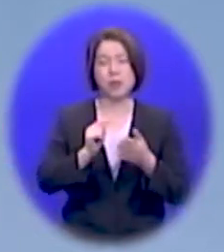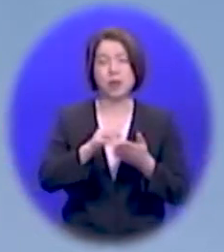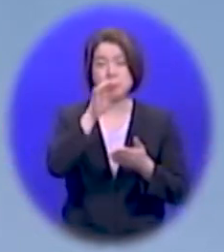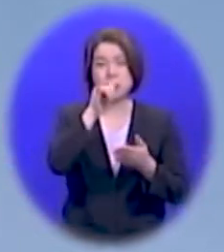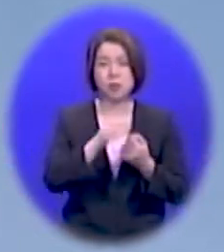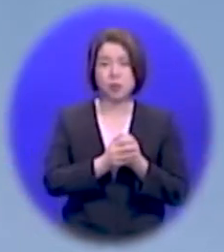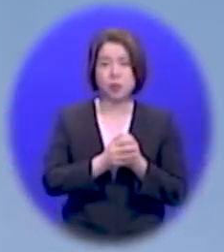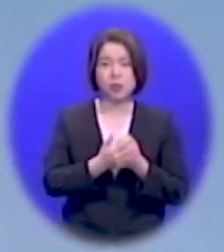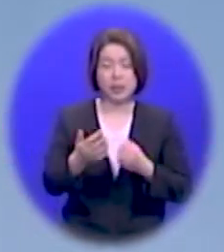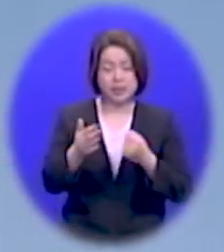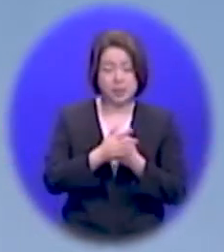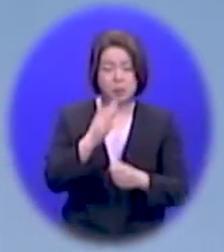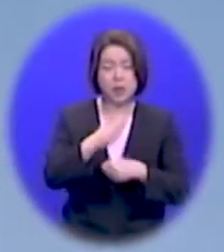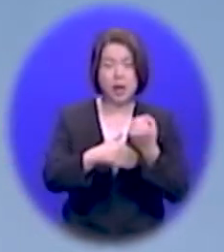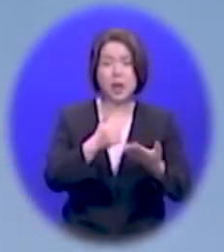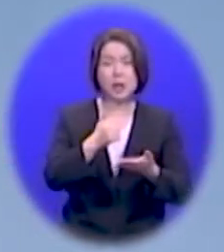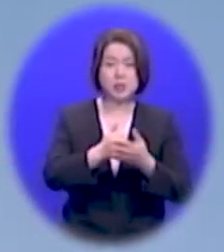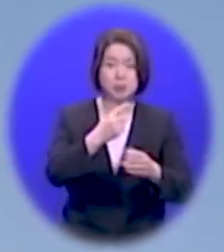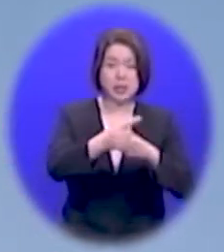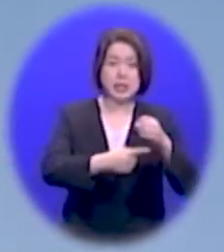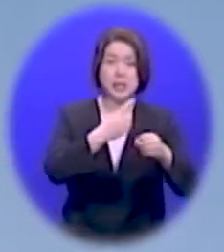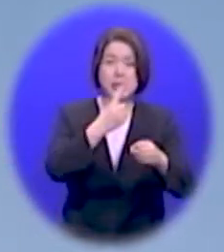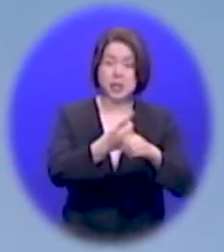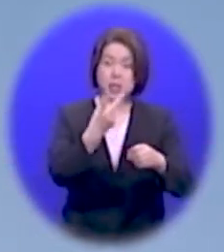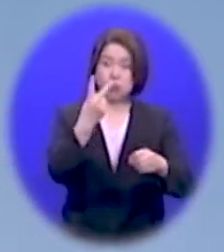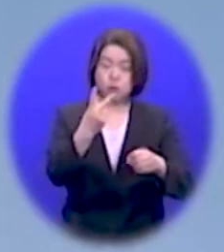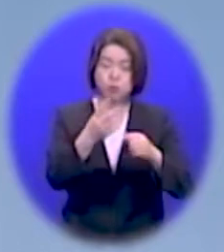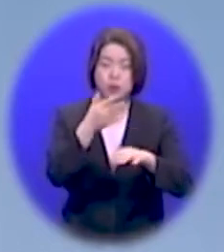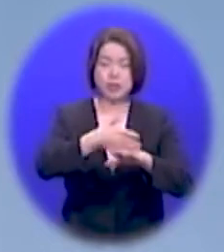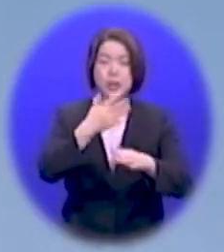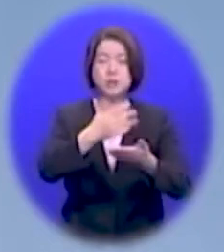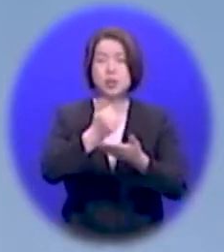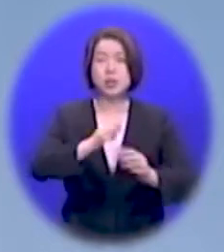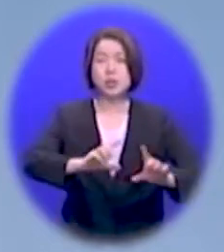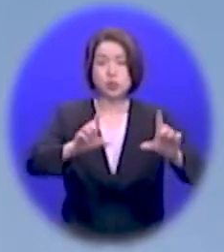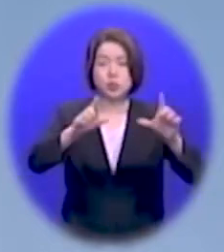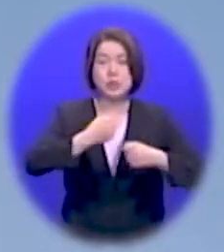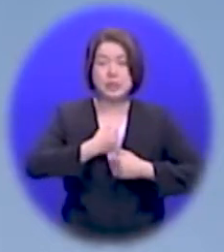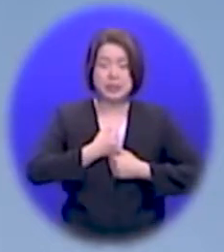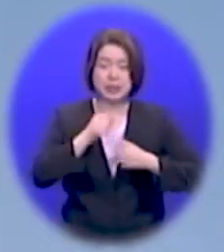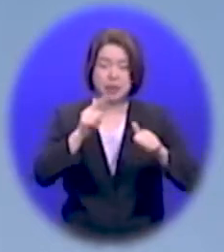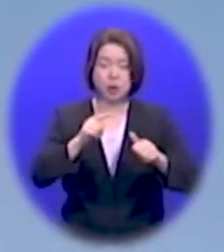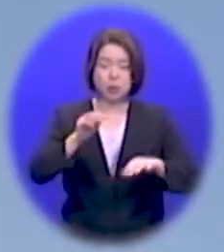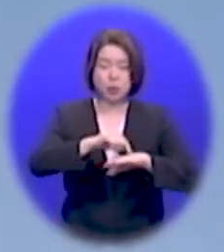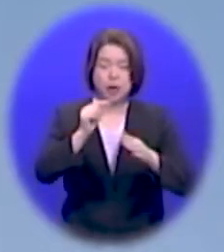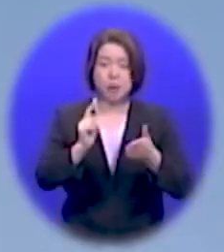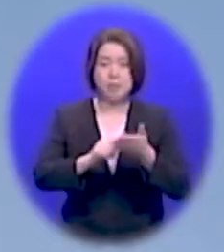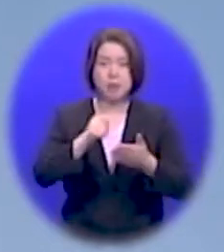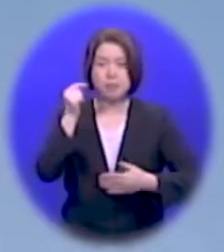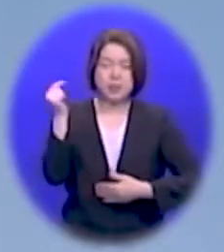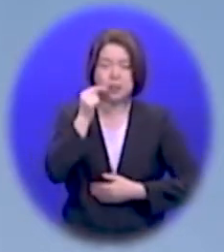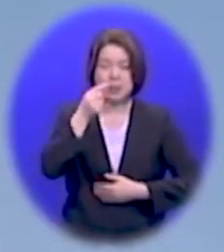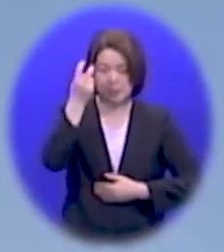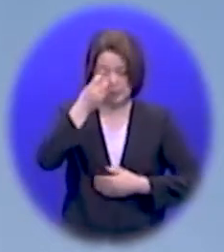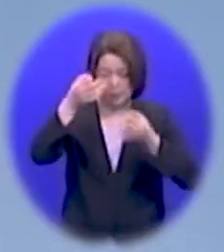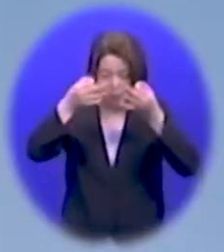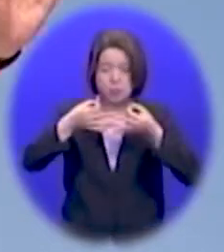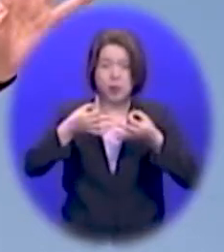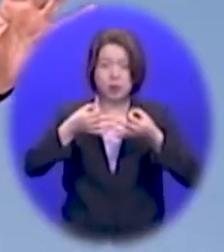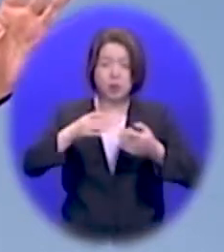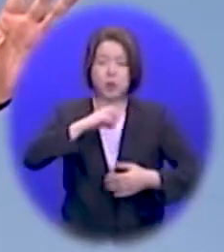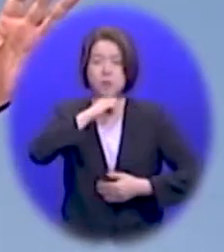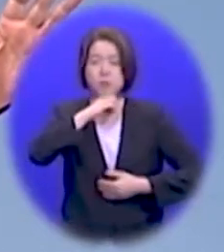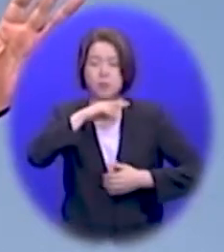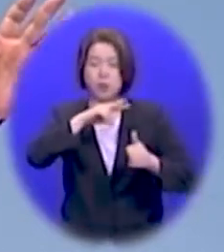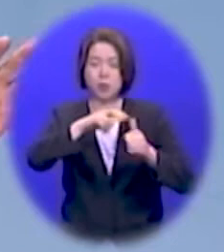일 년에 두 번은 감사 주일을 지키게 하시면서 우리 스스로를 철저하게 점검하게 하세요 불평과 원망을 십자가에